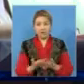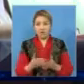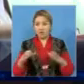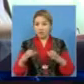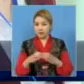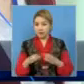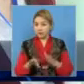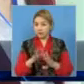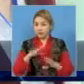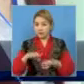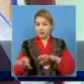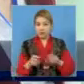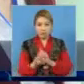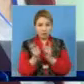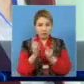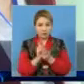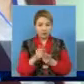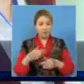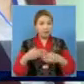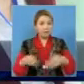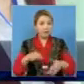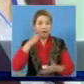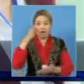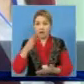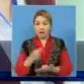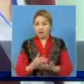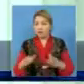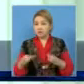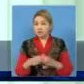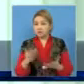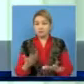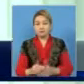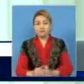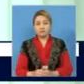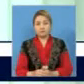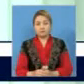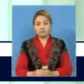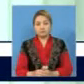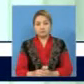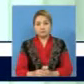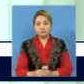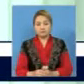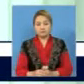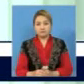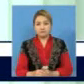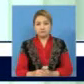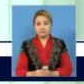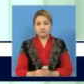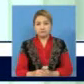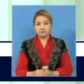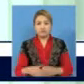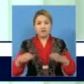қоғамның дерті болған жемқорлықпен күресте басқа жауапты органдар қандай рөл атқарады? Ал енді мына ведомстволық